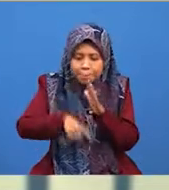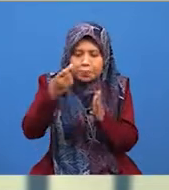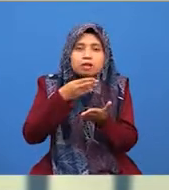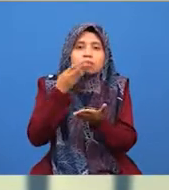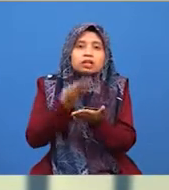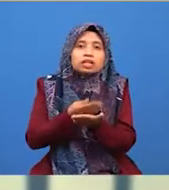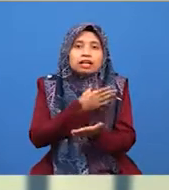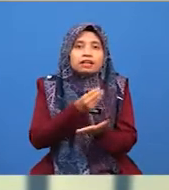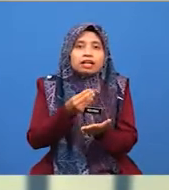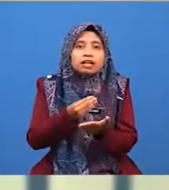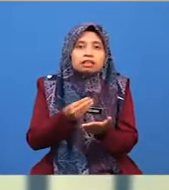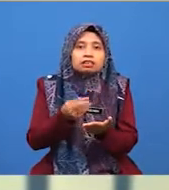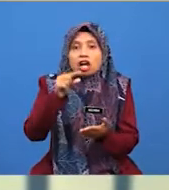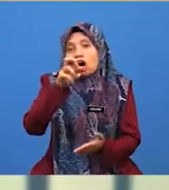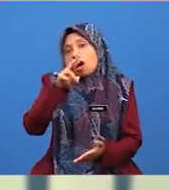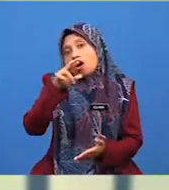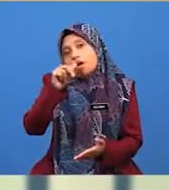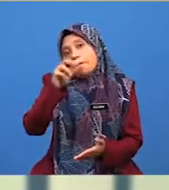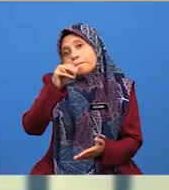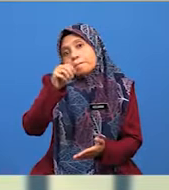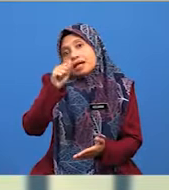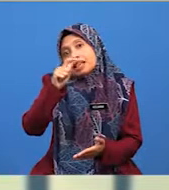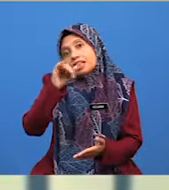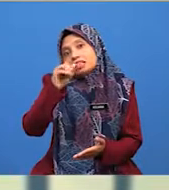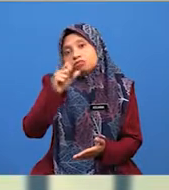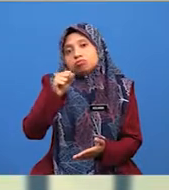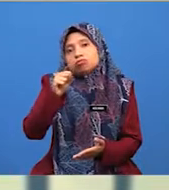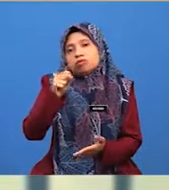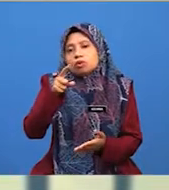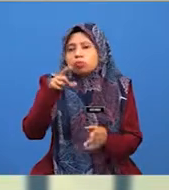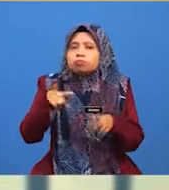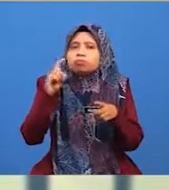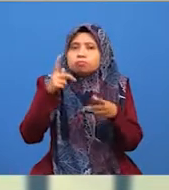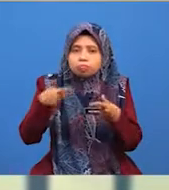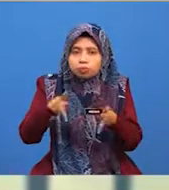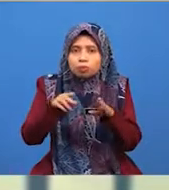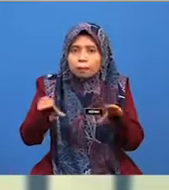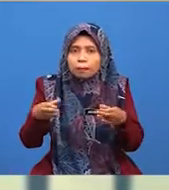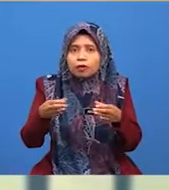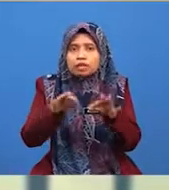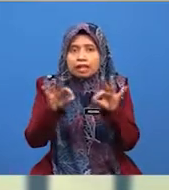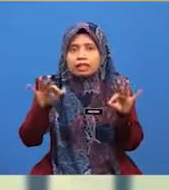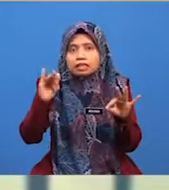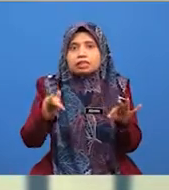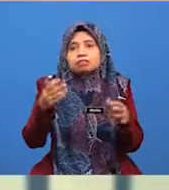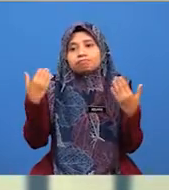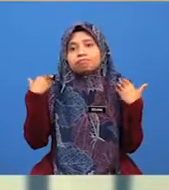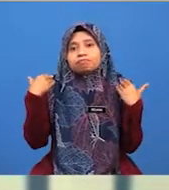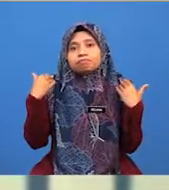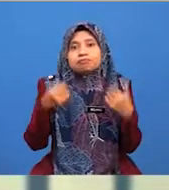dan gramatis lagi, kamu perlu membina ayat yang